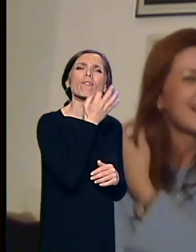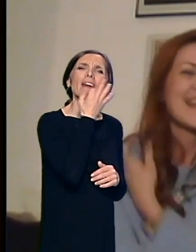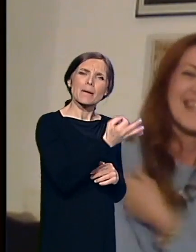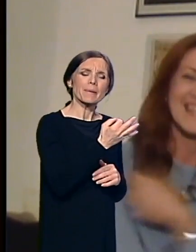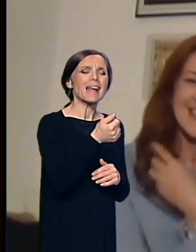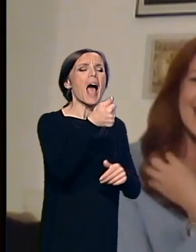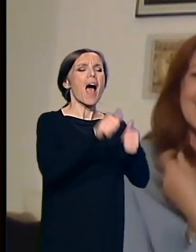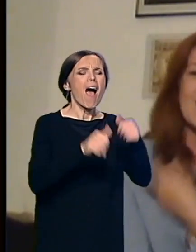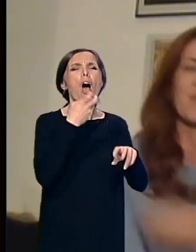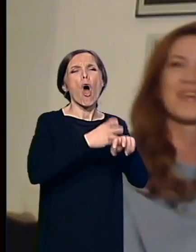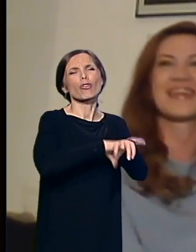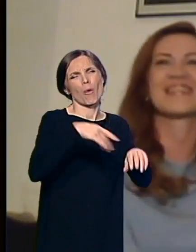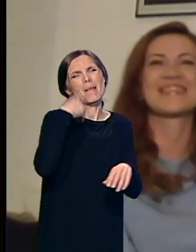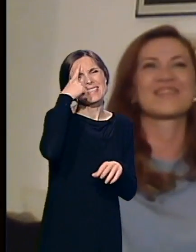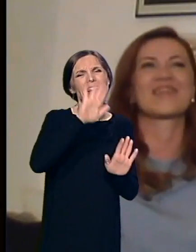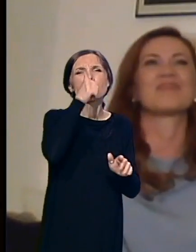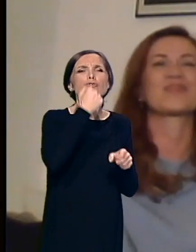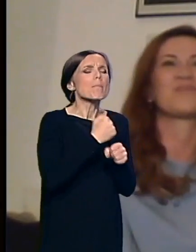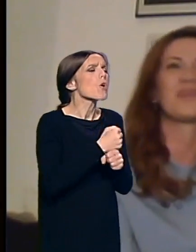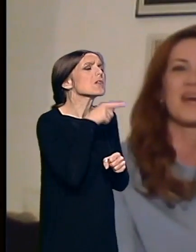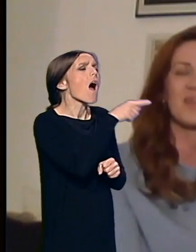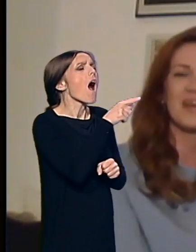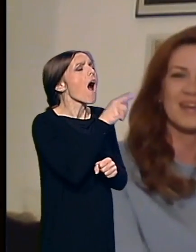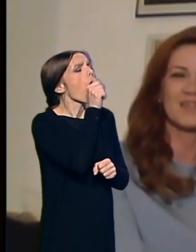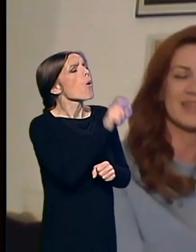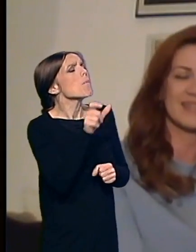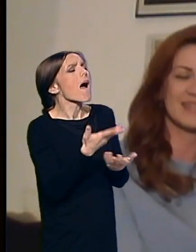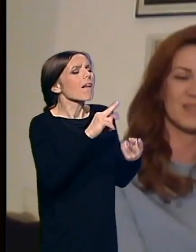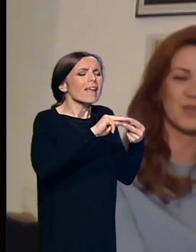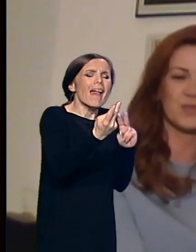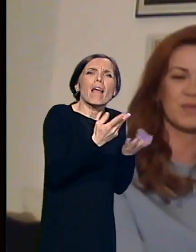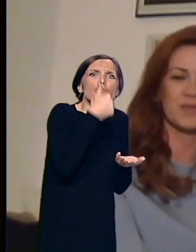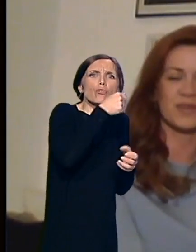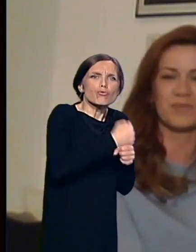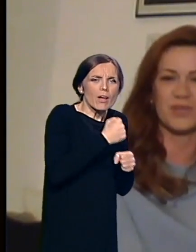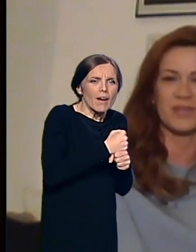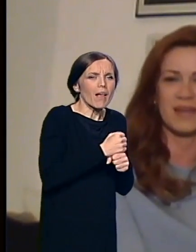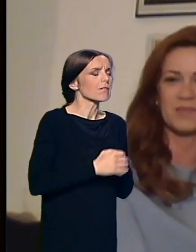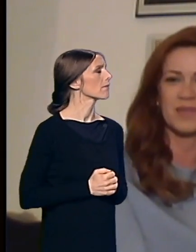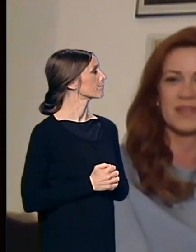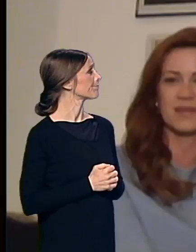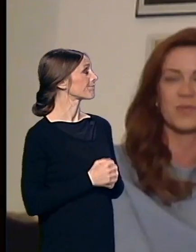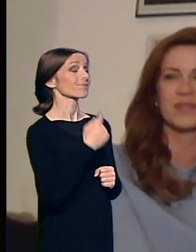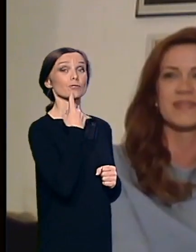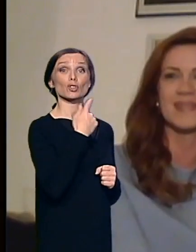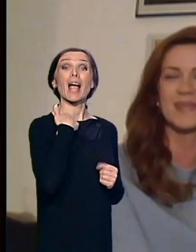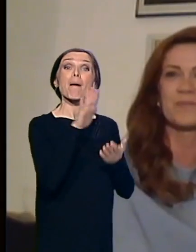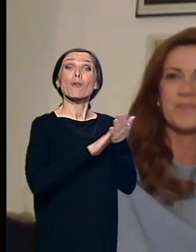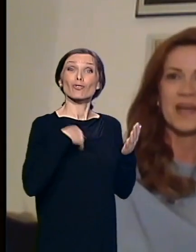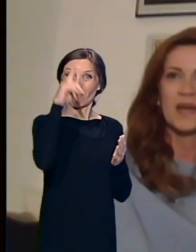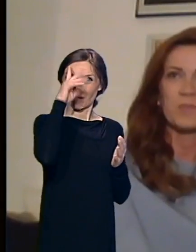genetičar? Šta rade humani genetičar u Nemačkoj? Pa ovako, ja, kad sam došla u Nemačkoj, ja sam počela da radim na internoj